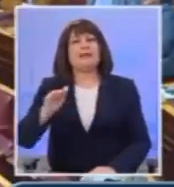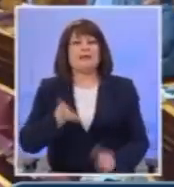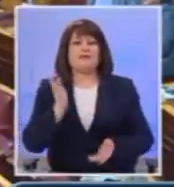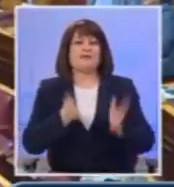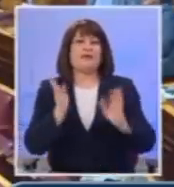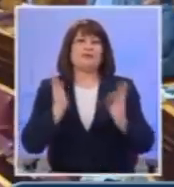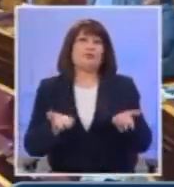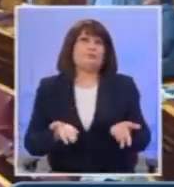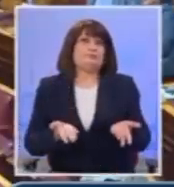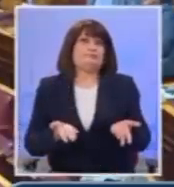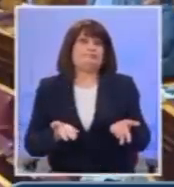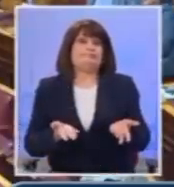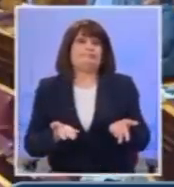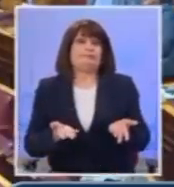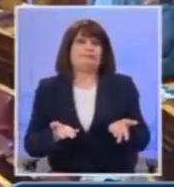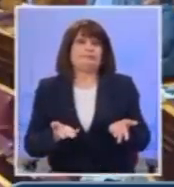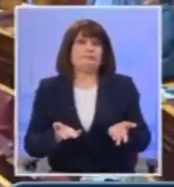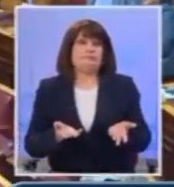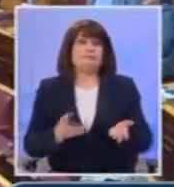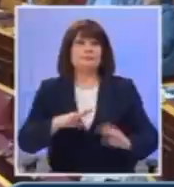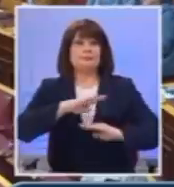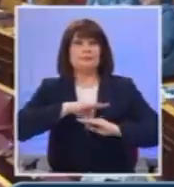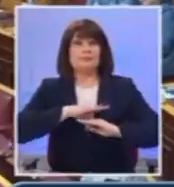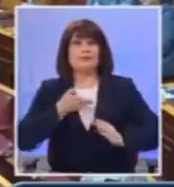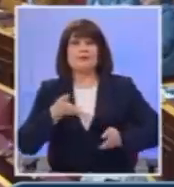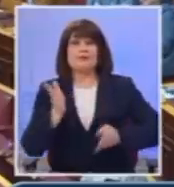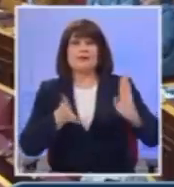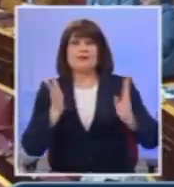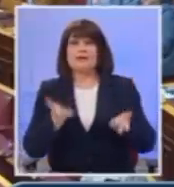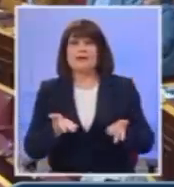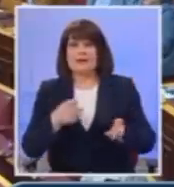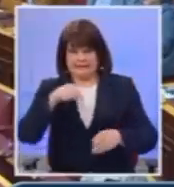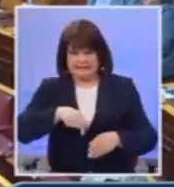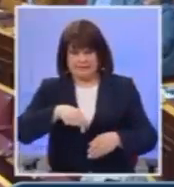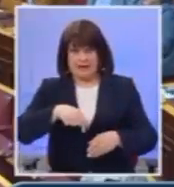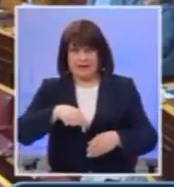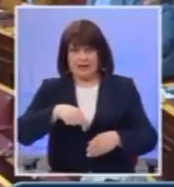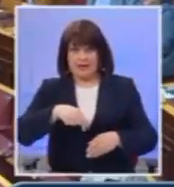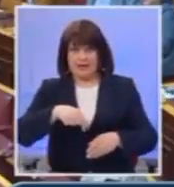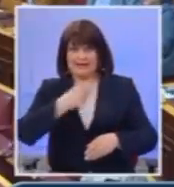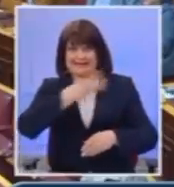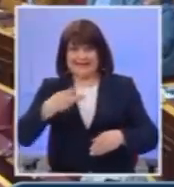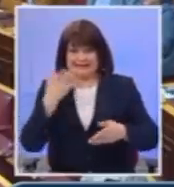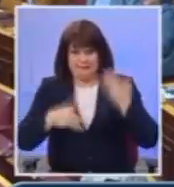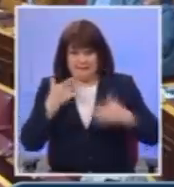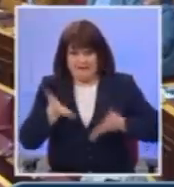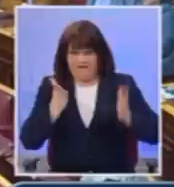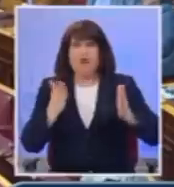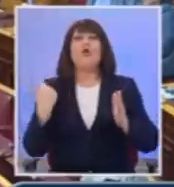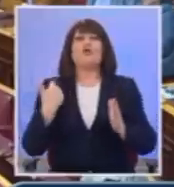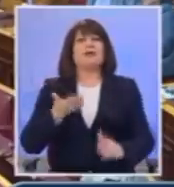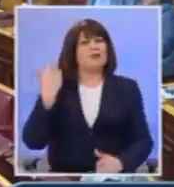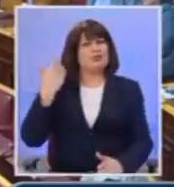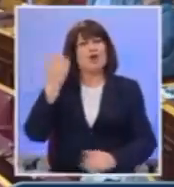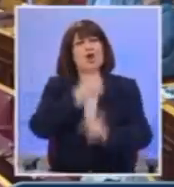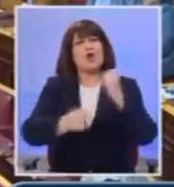Πρωθυπουργέ. Ο στρατός φεύγει. Όχι βέβαια, δεν φεύγουν σήμερα. Δεν φεύγουν σήμερα επειδή είναι ο ΣΥΡΙΖΑ. Φεύγανε και χθες. Φεύγουν τα τελευταία χρόνια